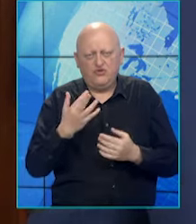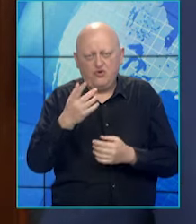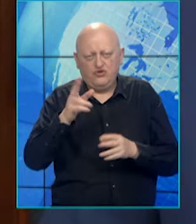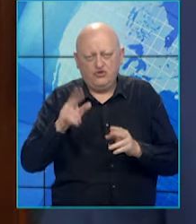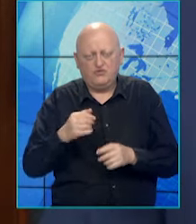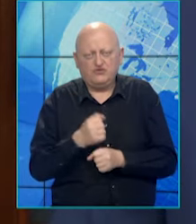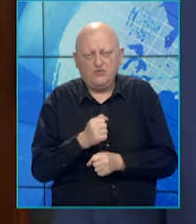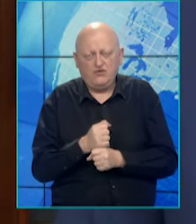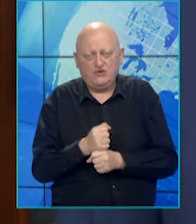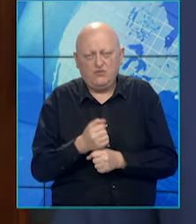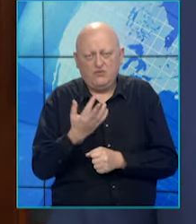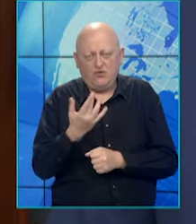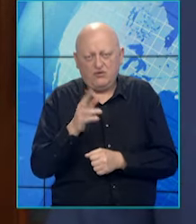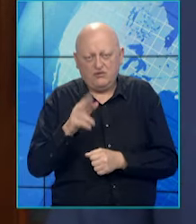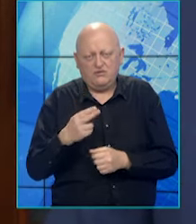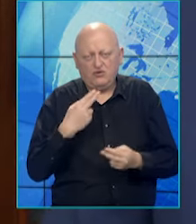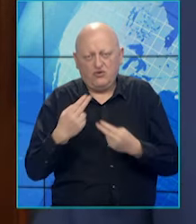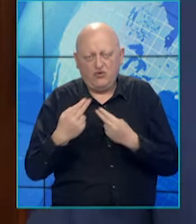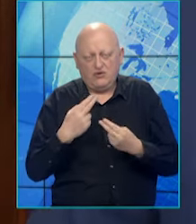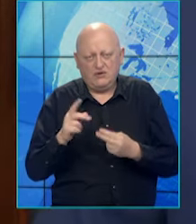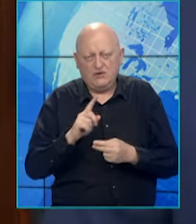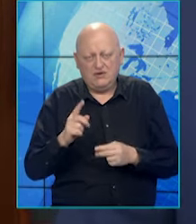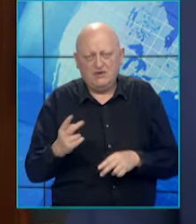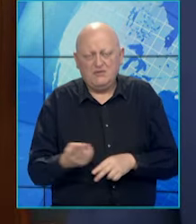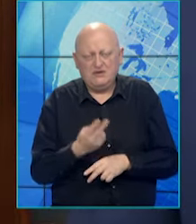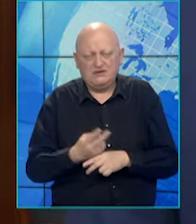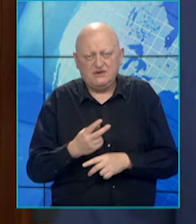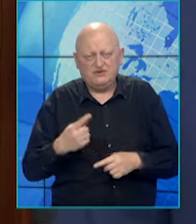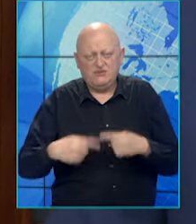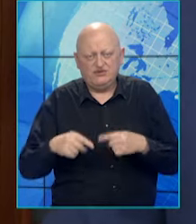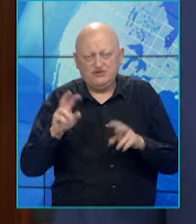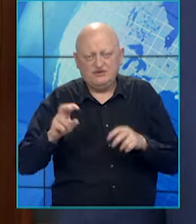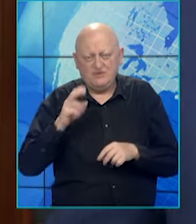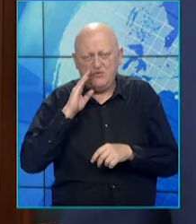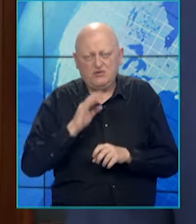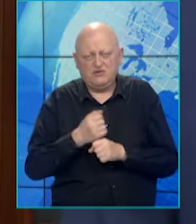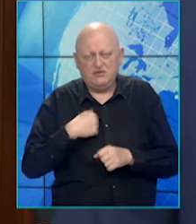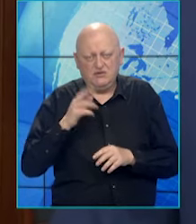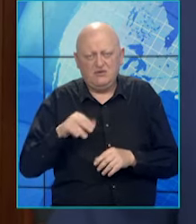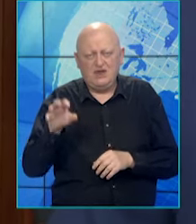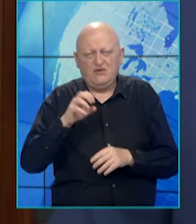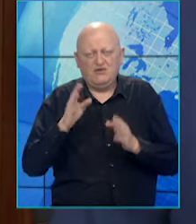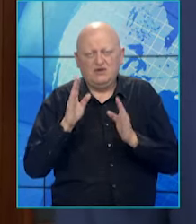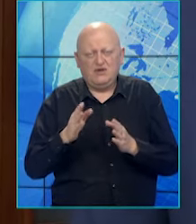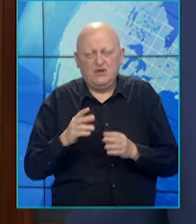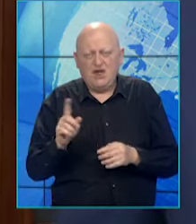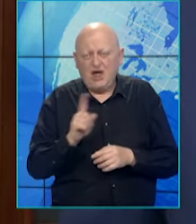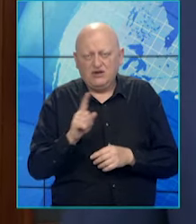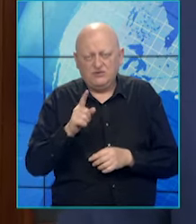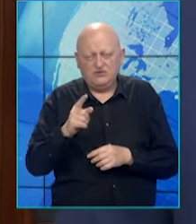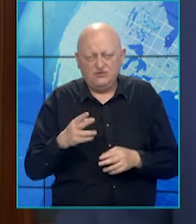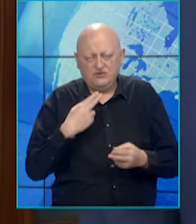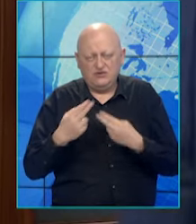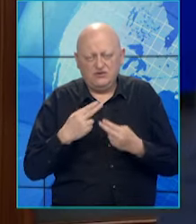to možemo da uradimo i ukoliko možemo da se dogovorimo da nema stranaca u političkom sistemu Bosne i Hercegovine, mi imamo evropski put. Ako ne možemo to